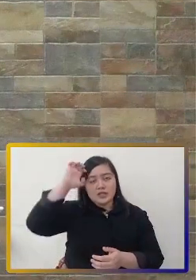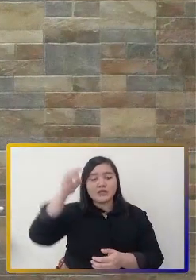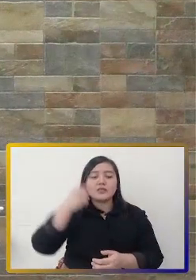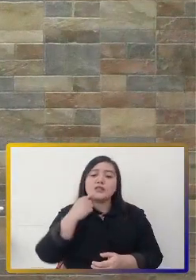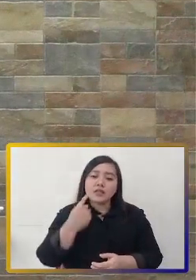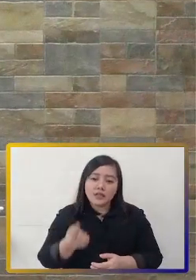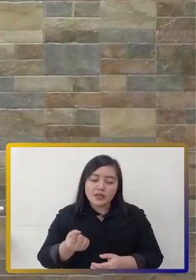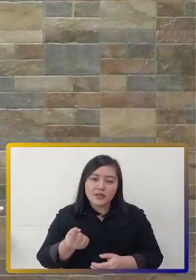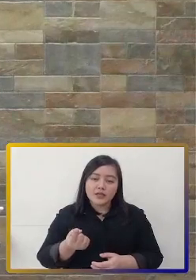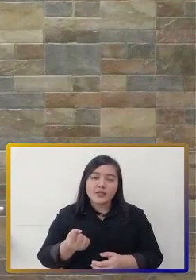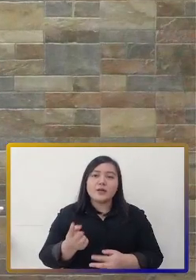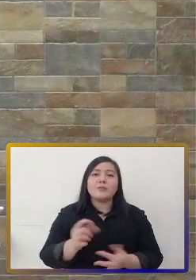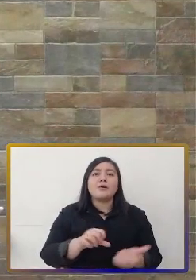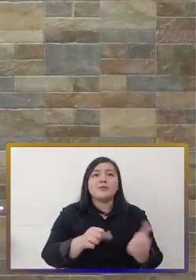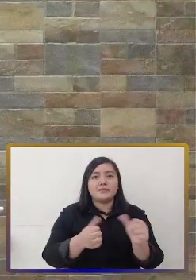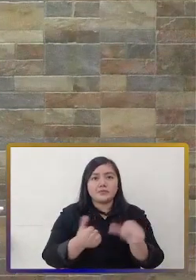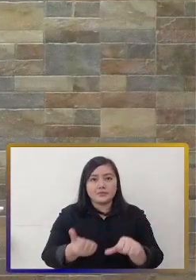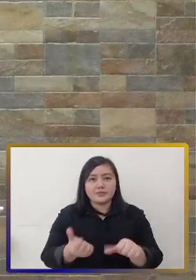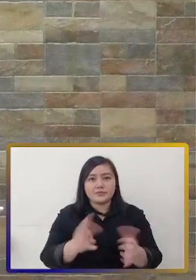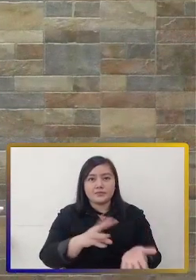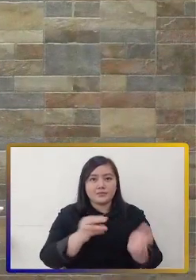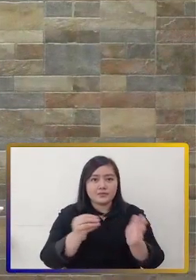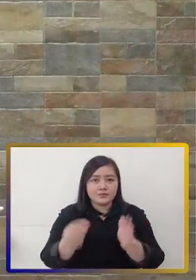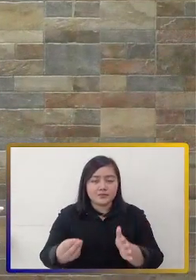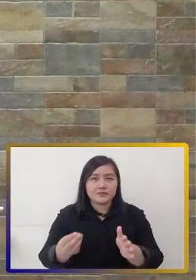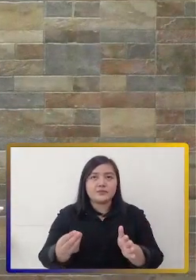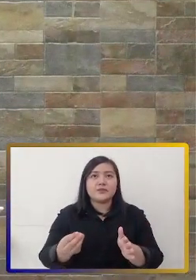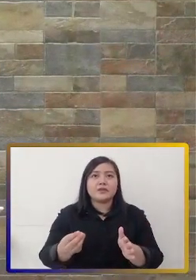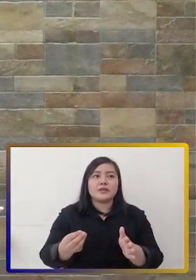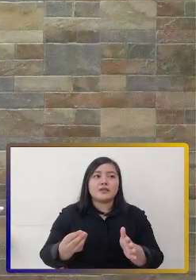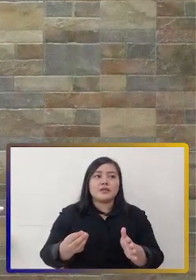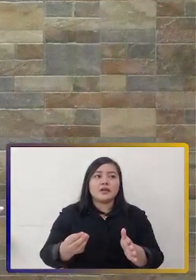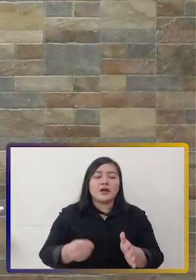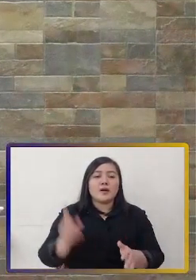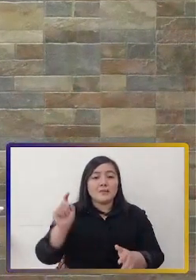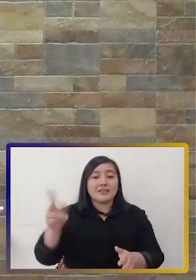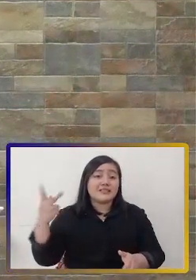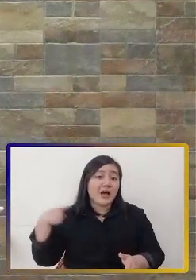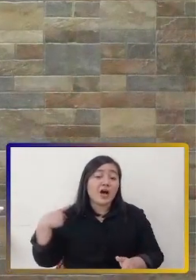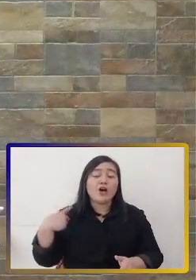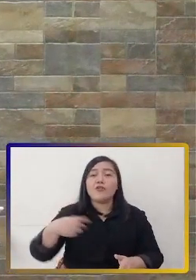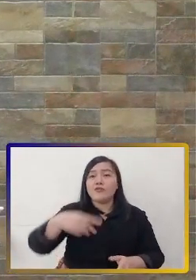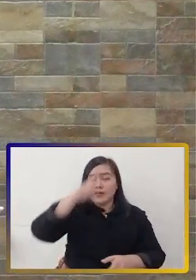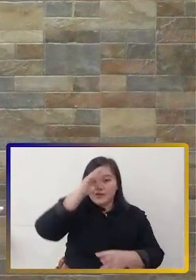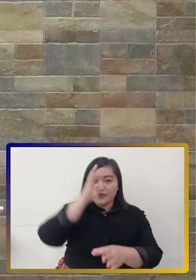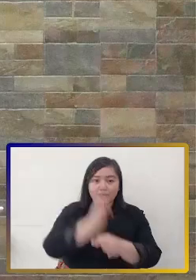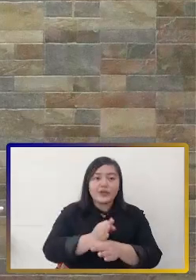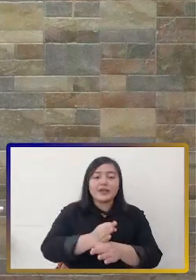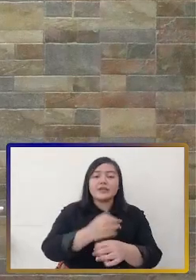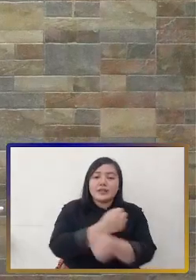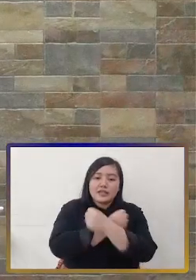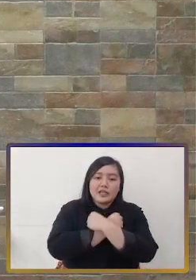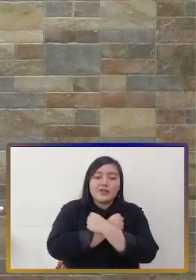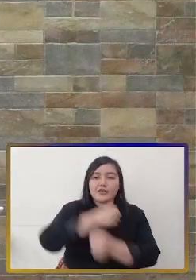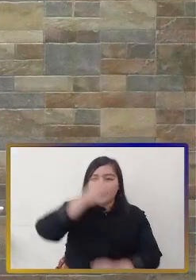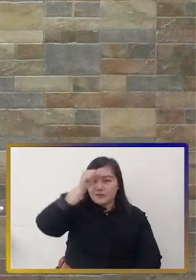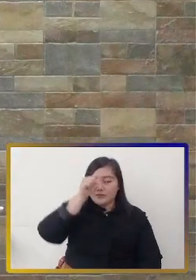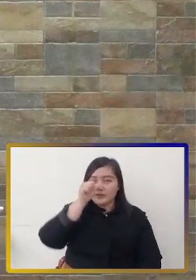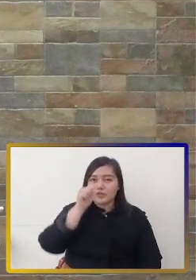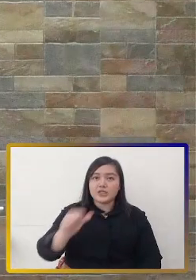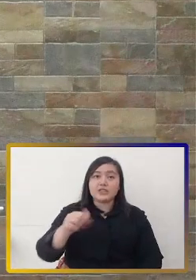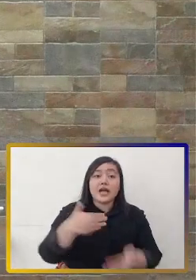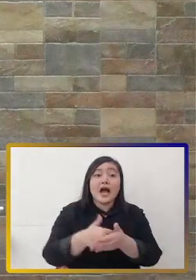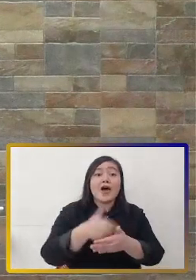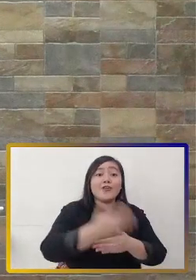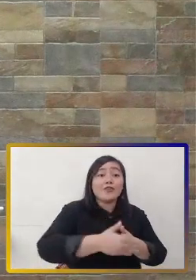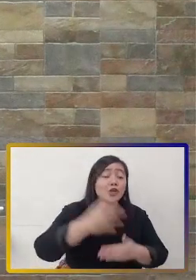faith, love, and patience after preaching. Kanino po nang galing yung kataga po na yun? Wala pong